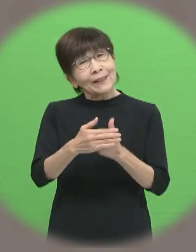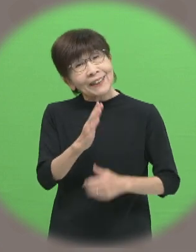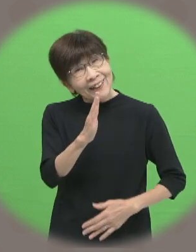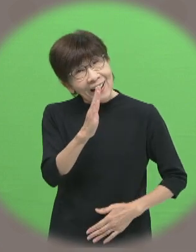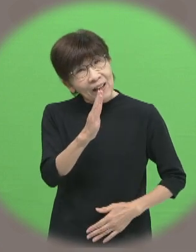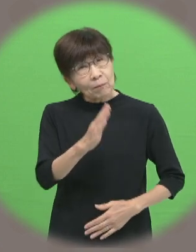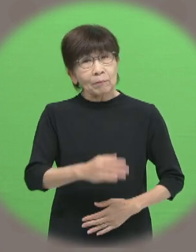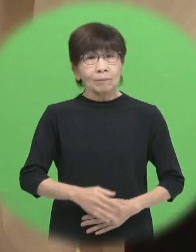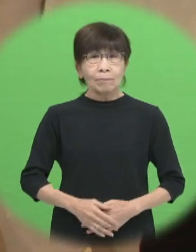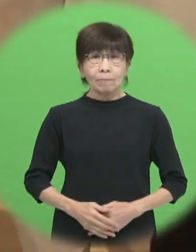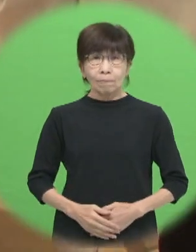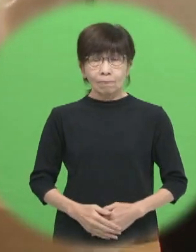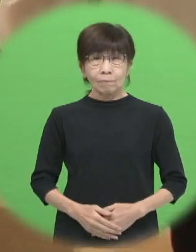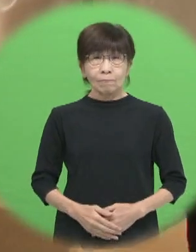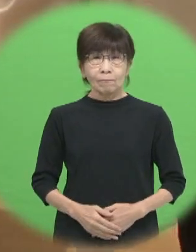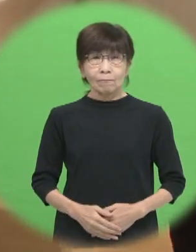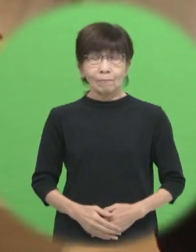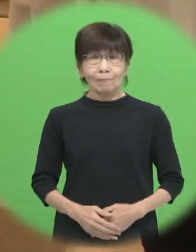てね。